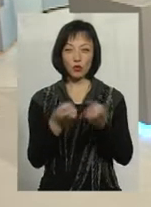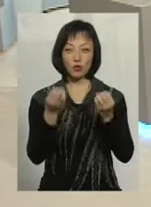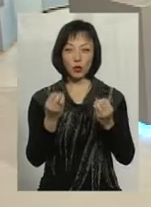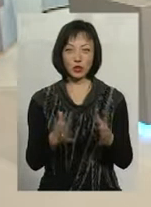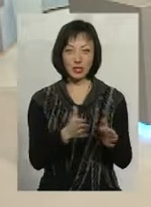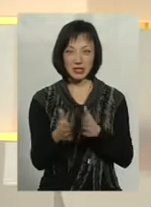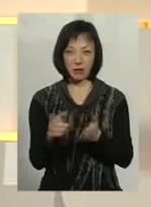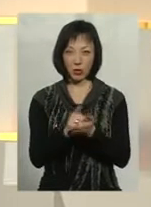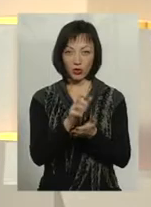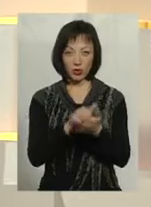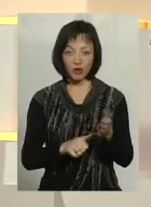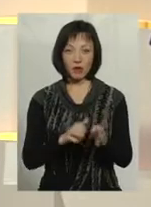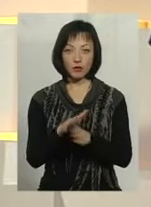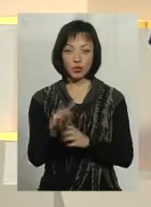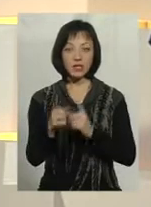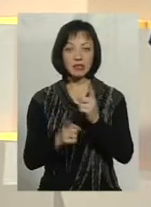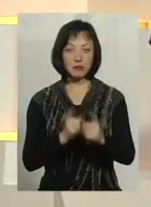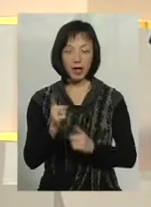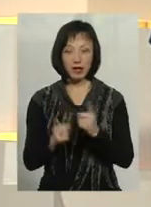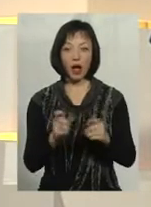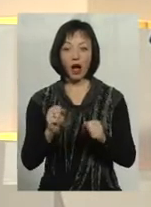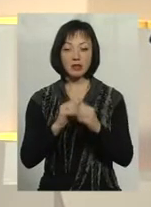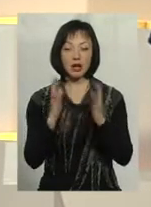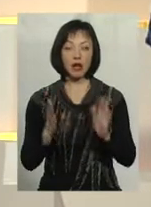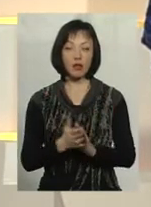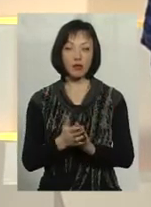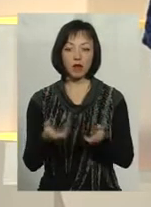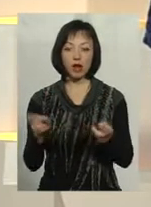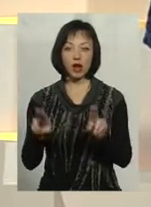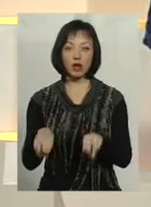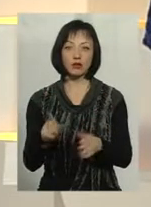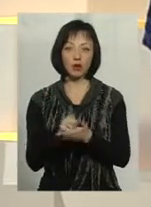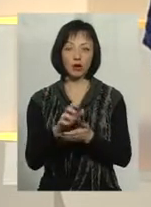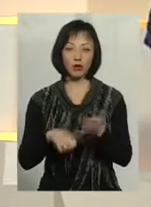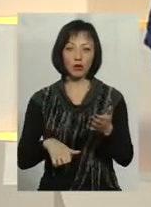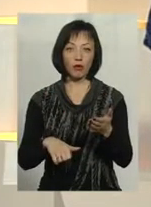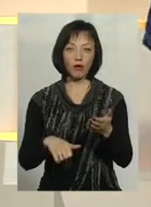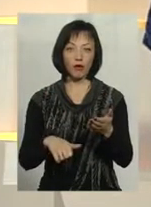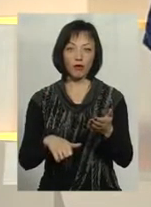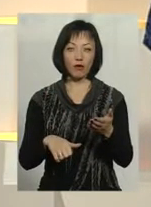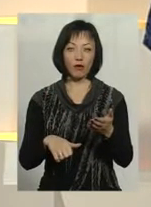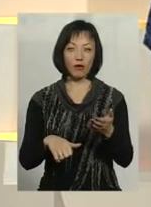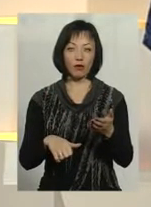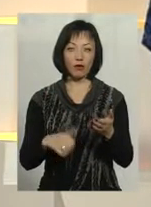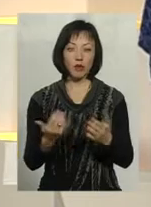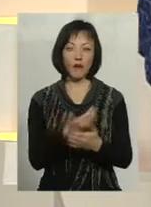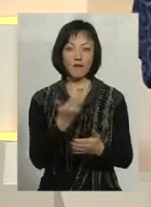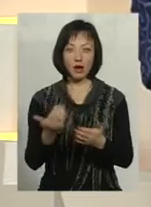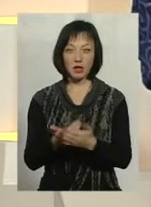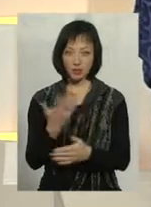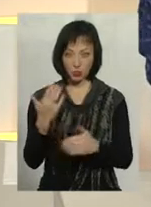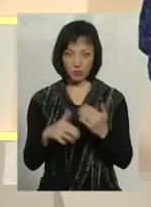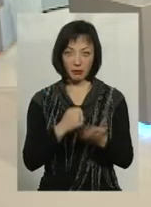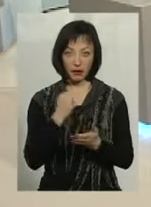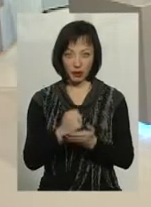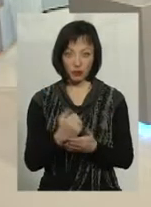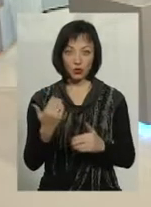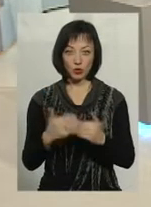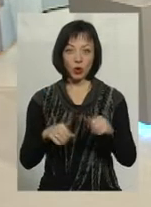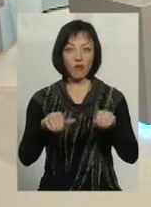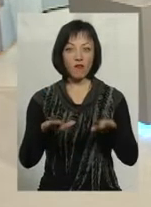тобто на пенсії, як ми говоримо, буває сьогодні останнім часом, то він там зростає в два рази, оскільки розрахунок уже її ведеться